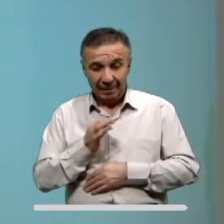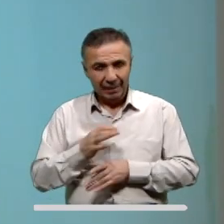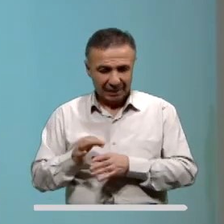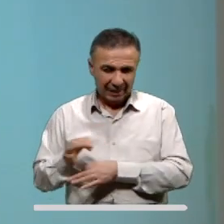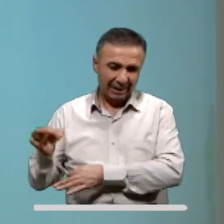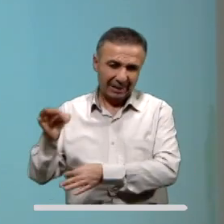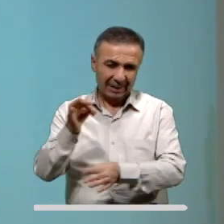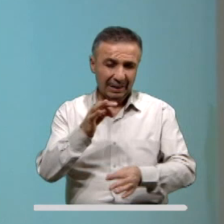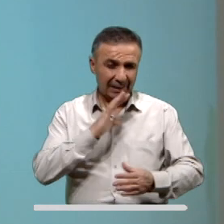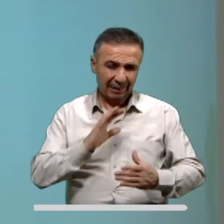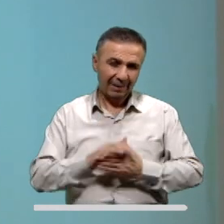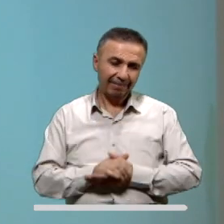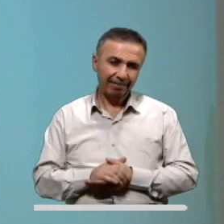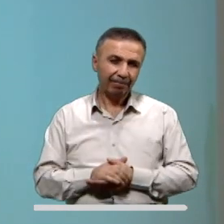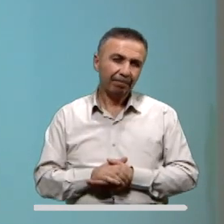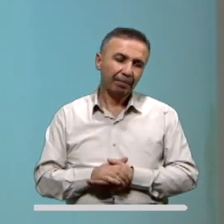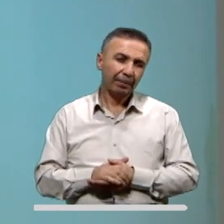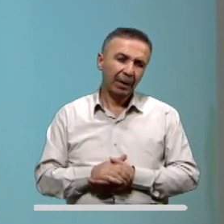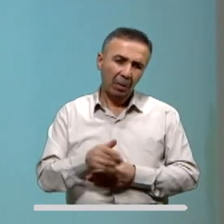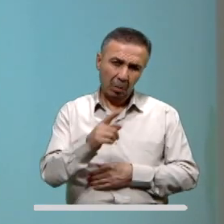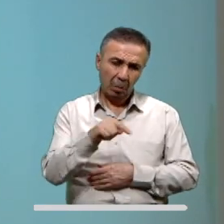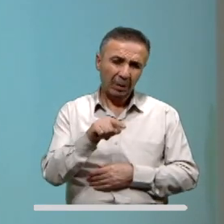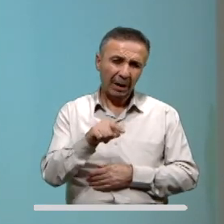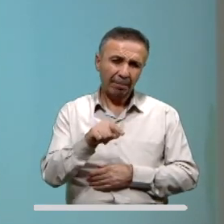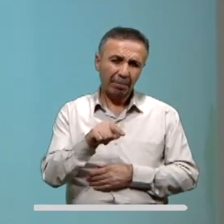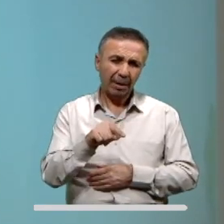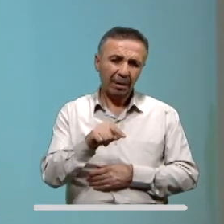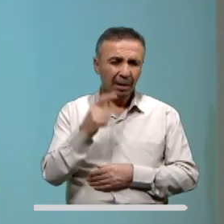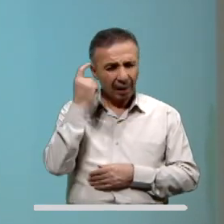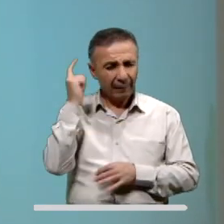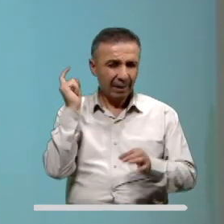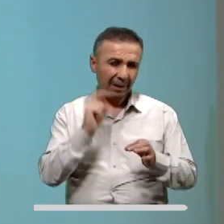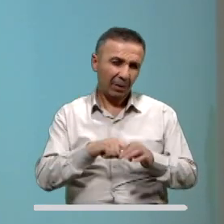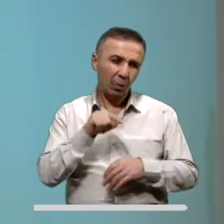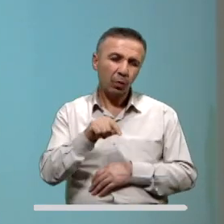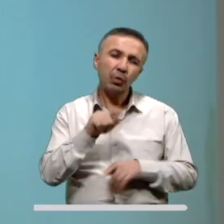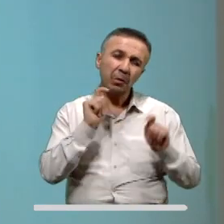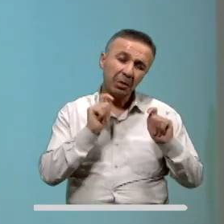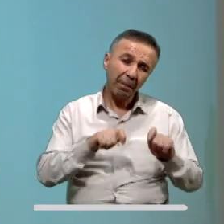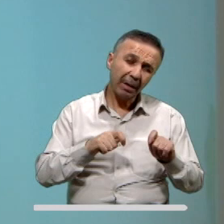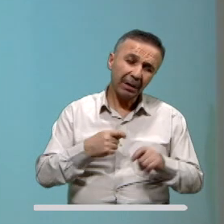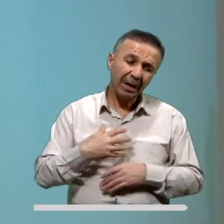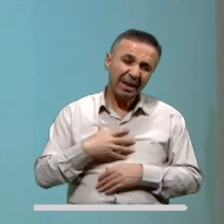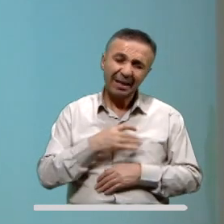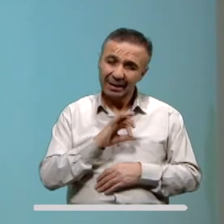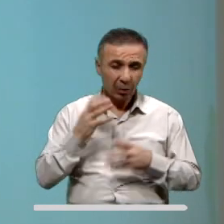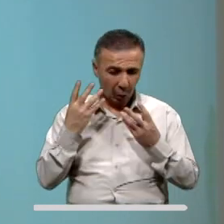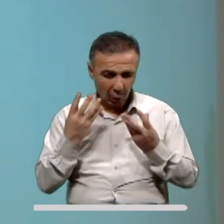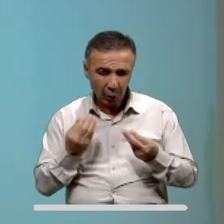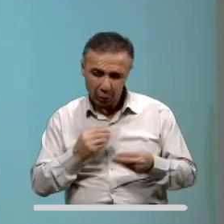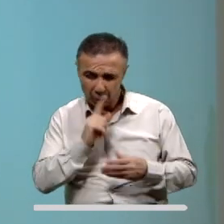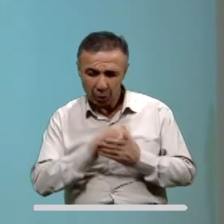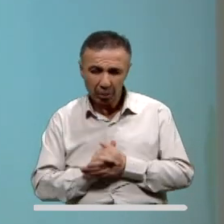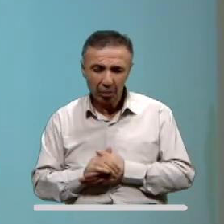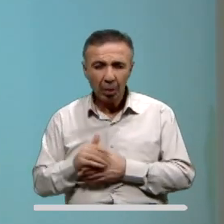kardeşlerimiz var Bunlar hep buna takıyorlar Yani ben şunu yaparsam dinden çıkar mıyım Bunu söylersem